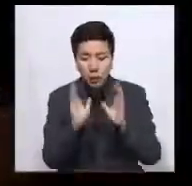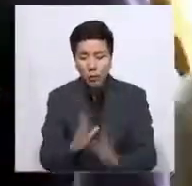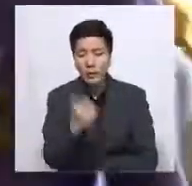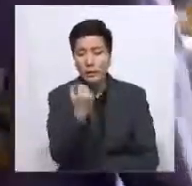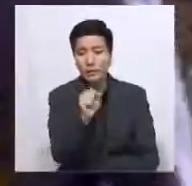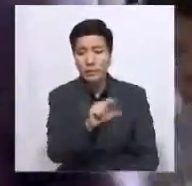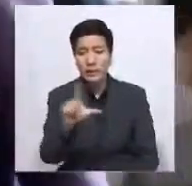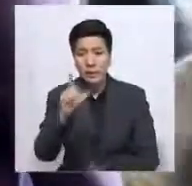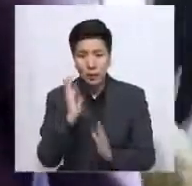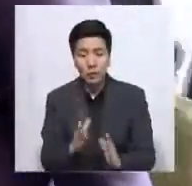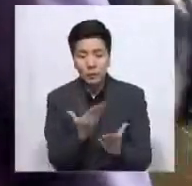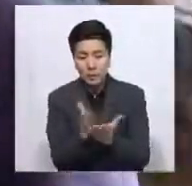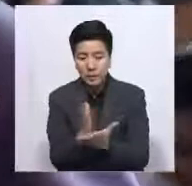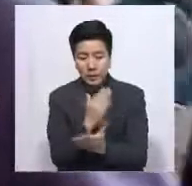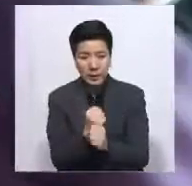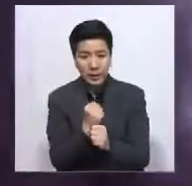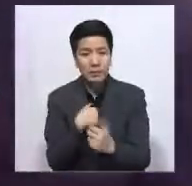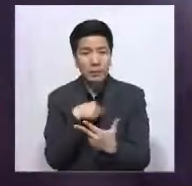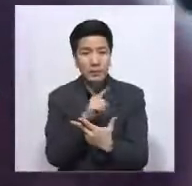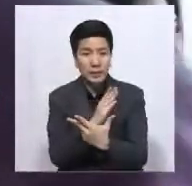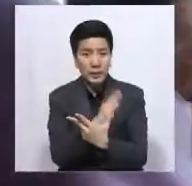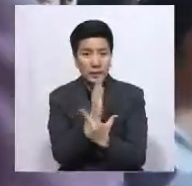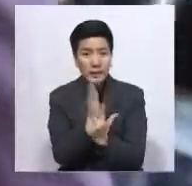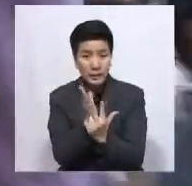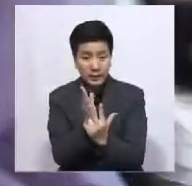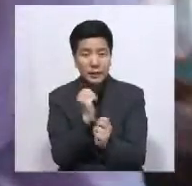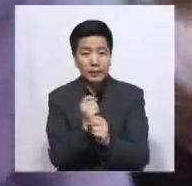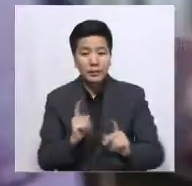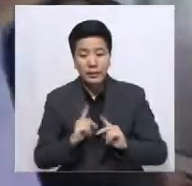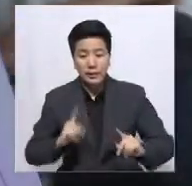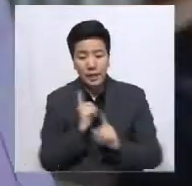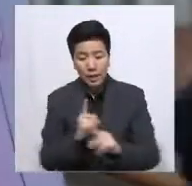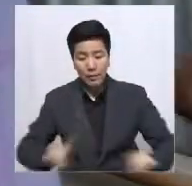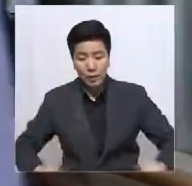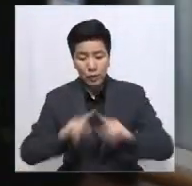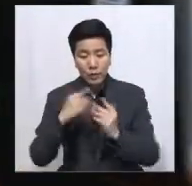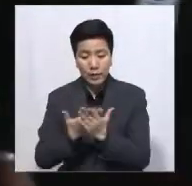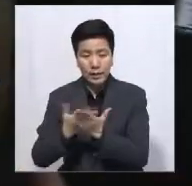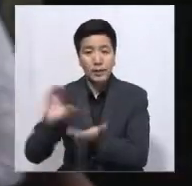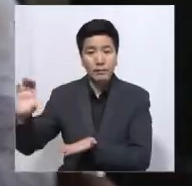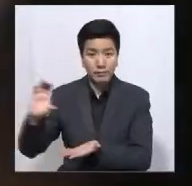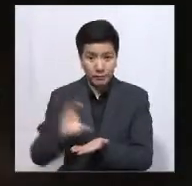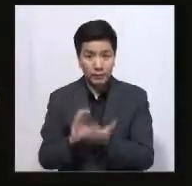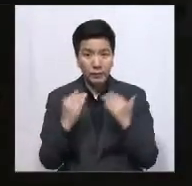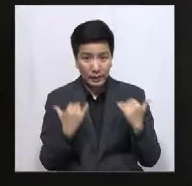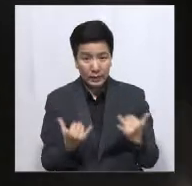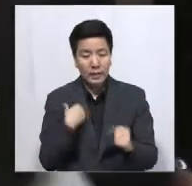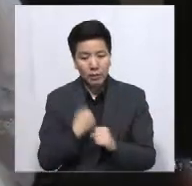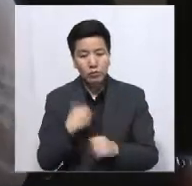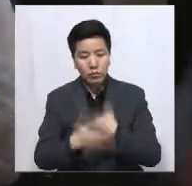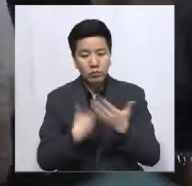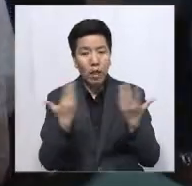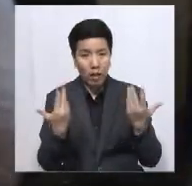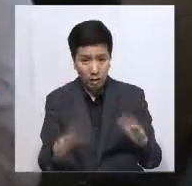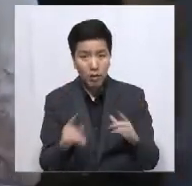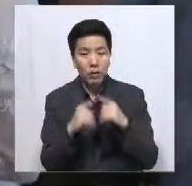ล้านคนแบ่งการทำงานออกเป็น3กลุ่มตามงบประมาณที่กระทรวงการคลังได้จัดสรรยืนยันขณะนี้มีความคืบหน้าไปอย่าง